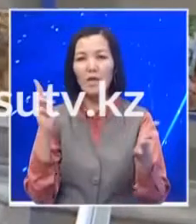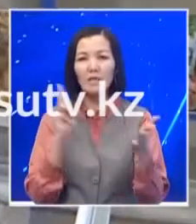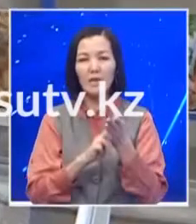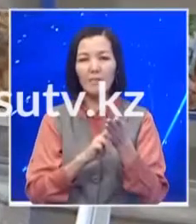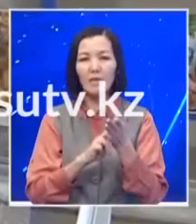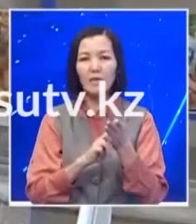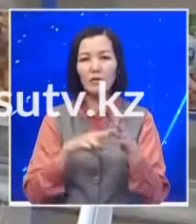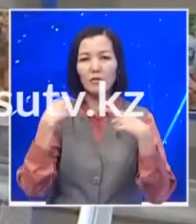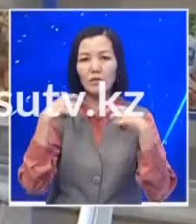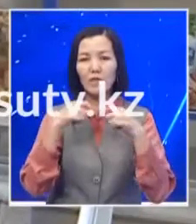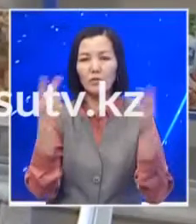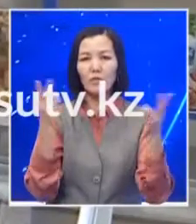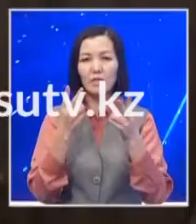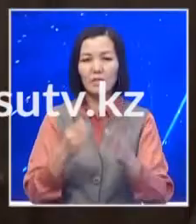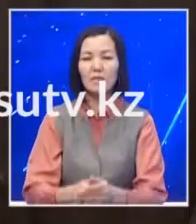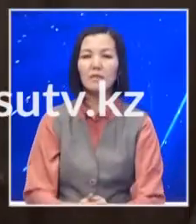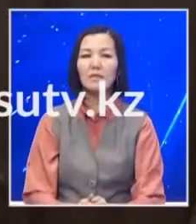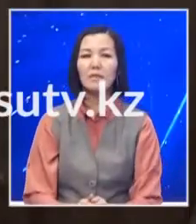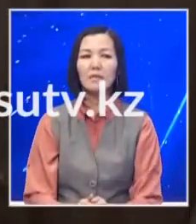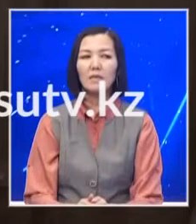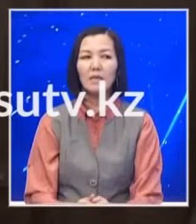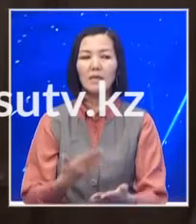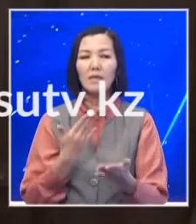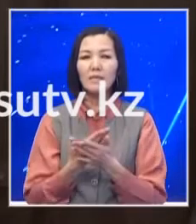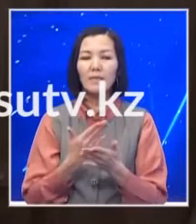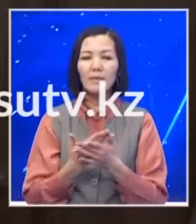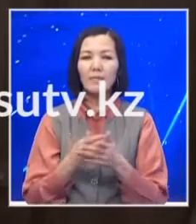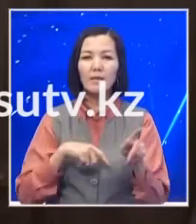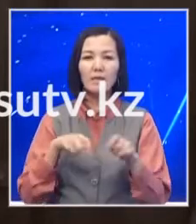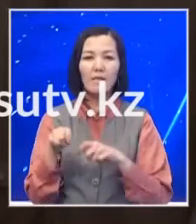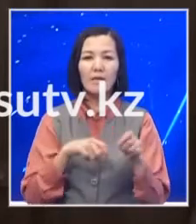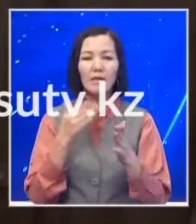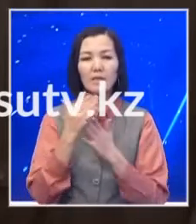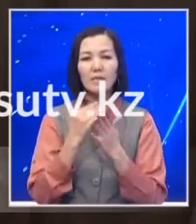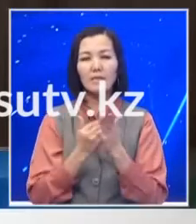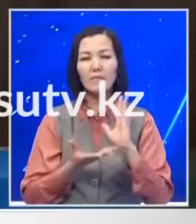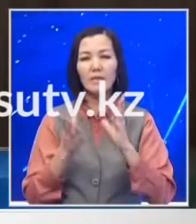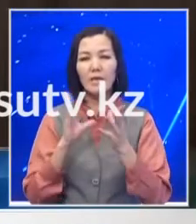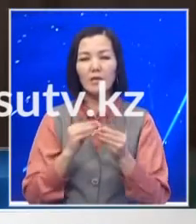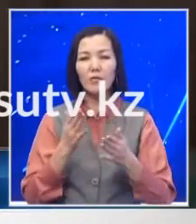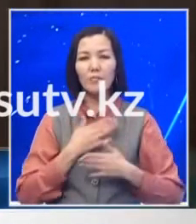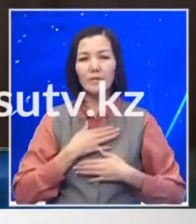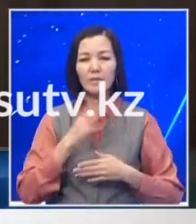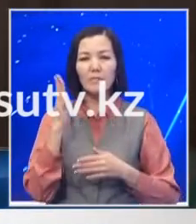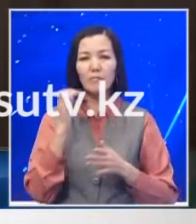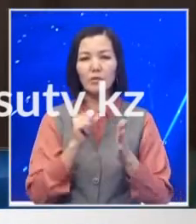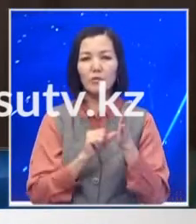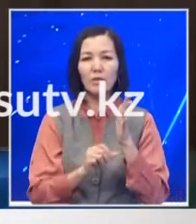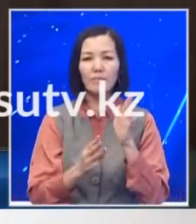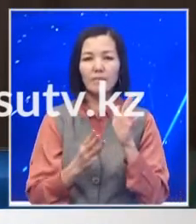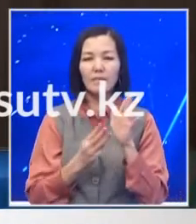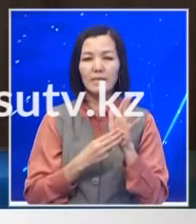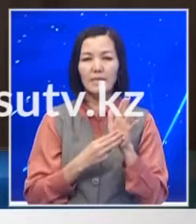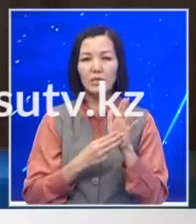ғана сатылуы тиіс. Таңбалауға жататын тауарлардың тізбесін айқындау туралы біздің үкіметіміздің 568-ші қаулысына